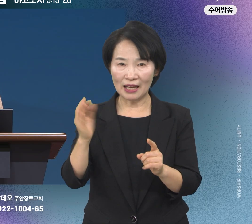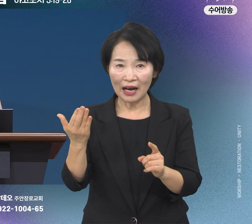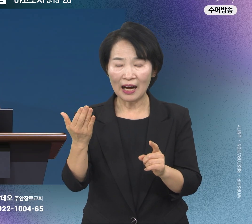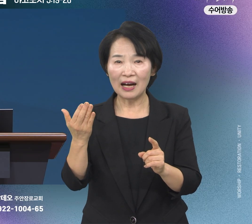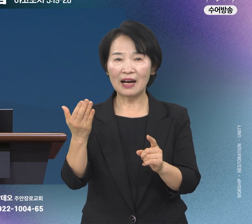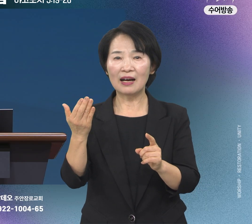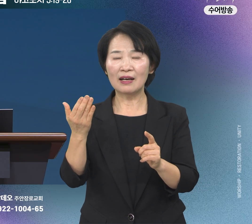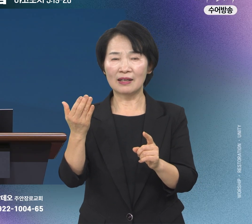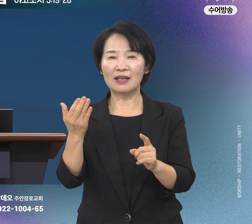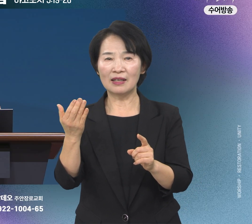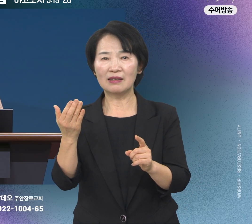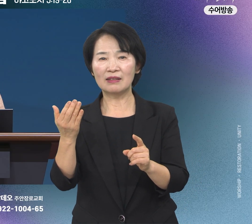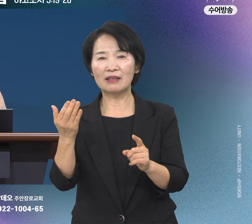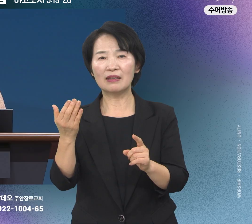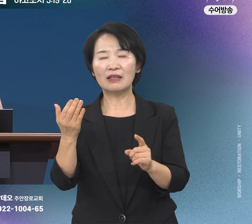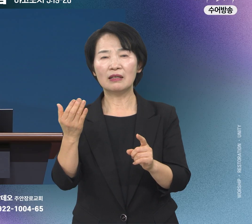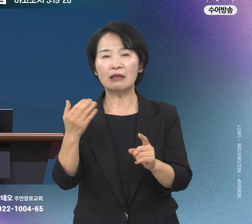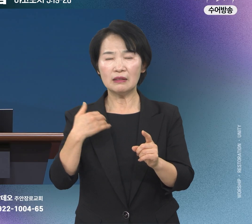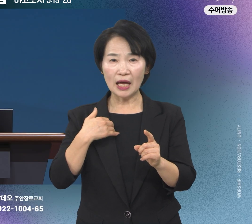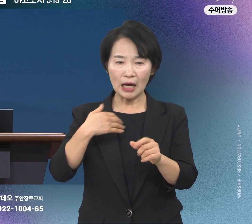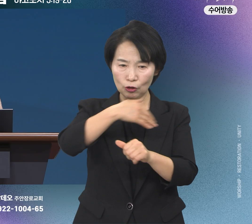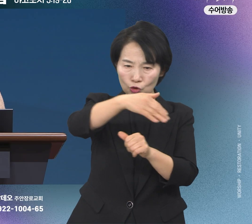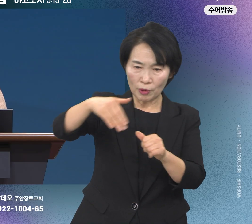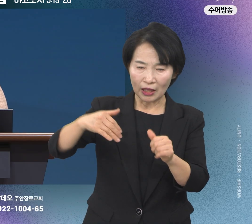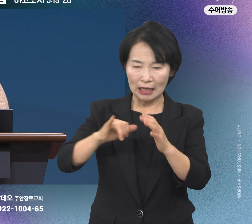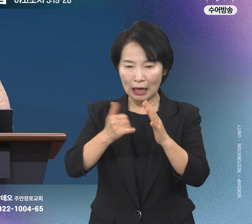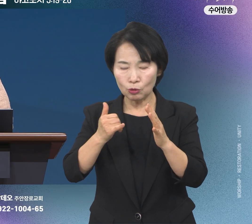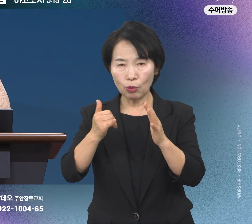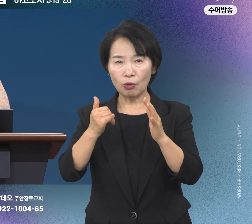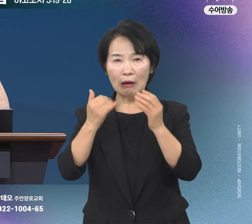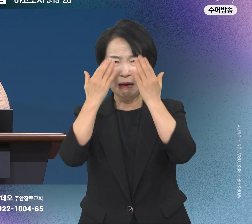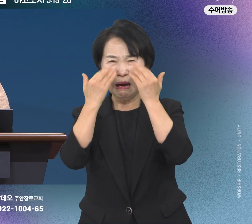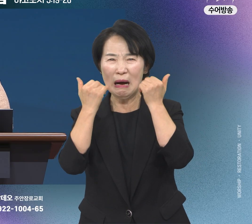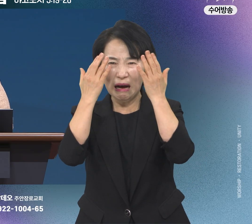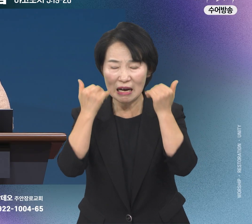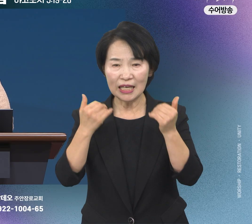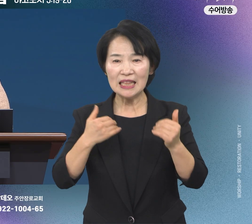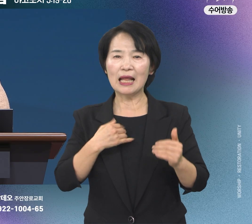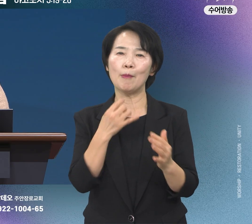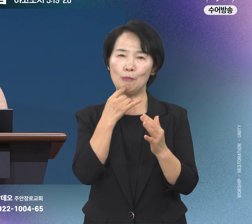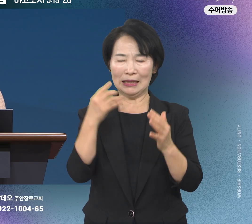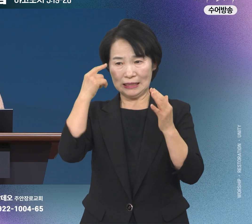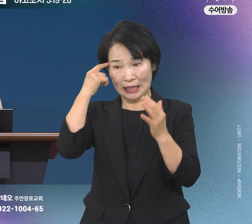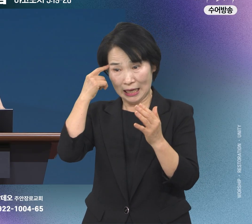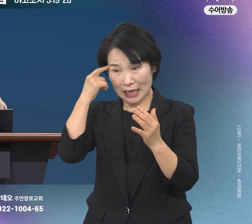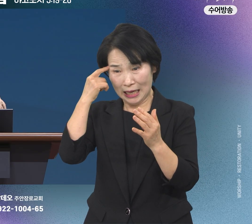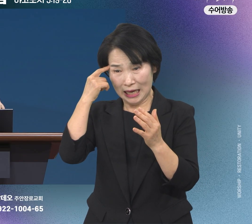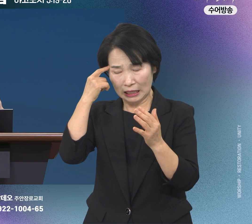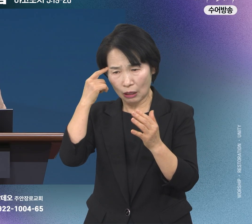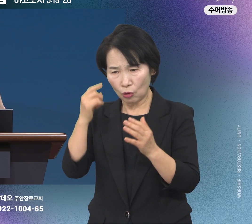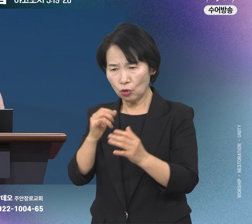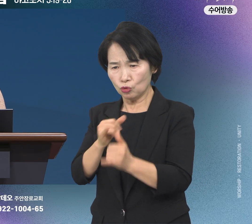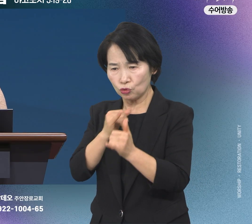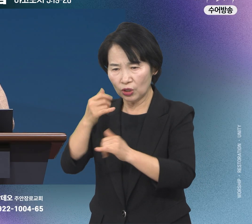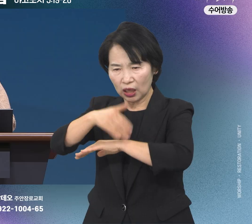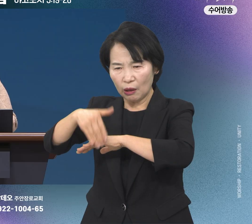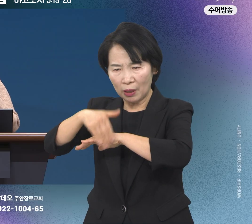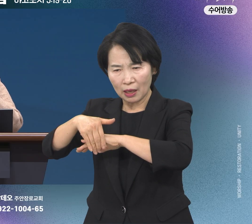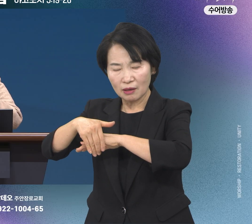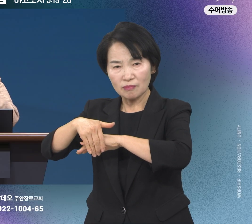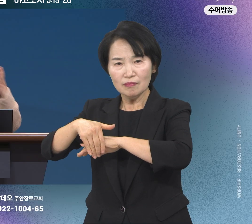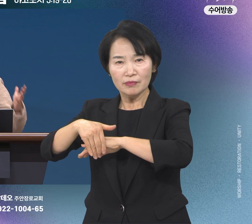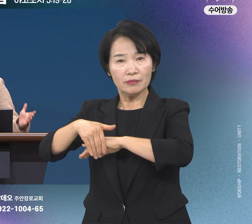내가 주변 사람들을 보지 못하고 나만 위해서 나의 이기를 위해서 죽으려고 하는구나. 나를